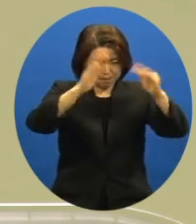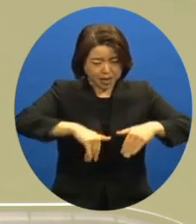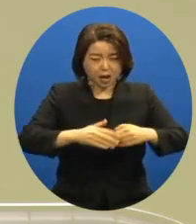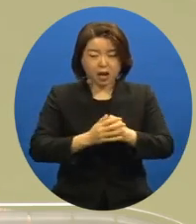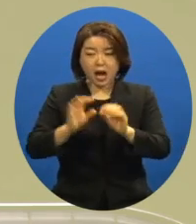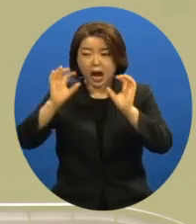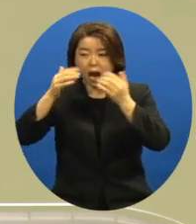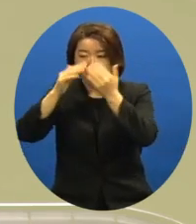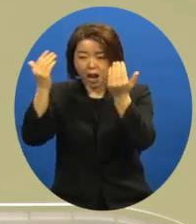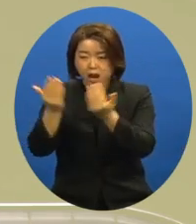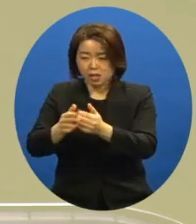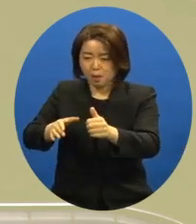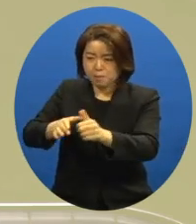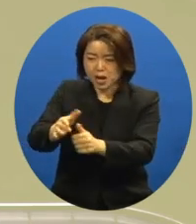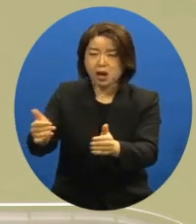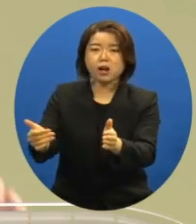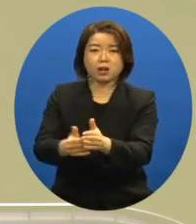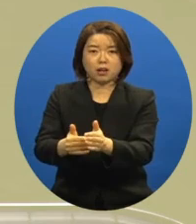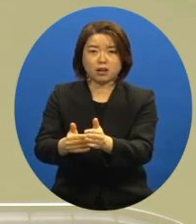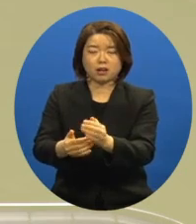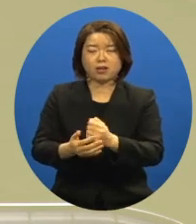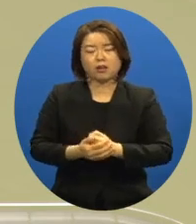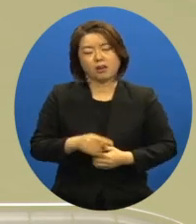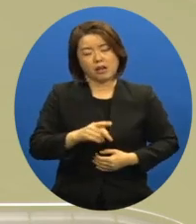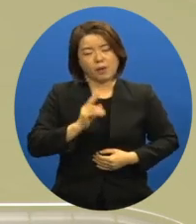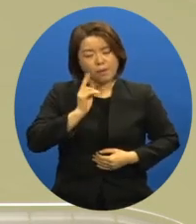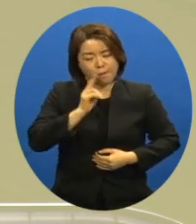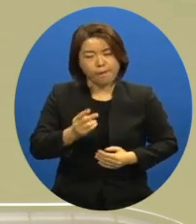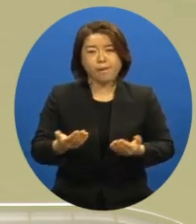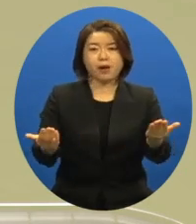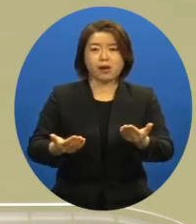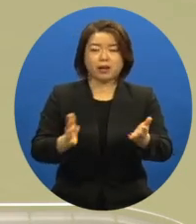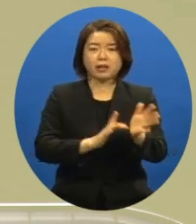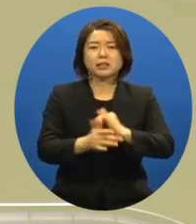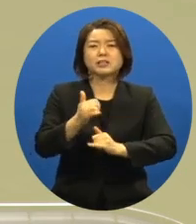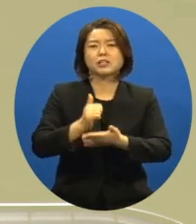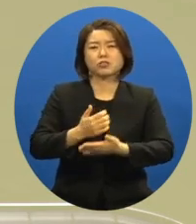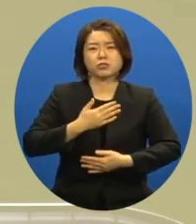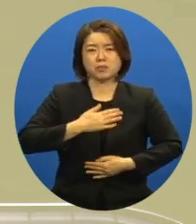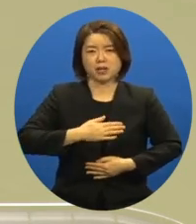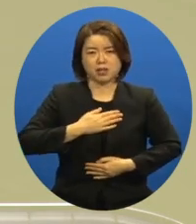다 죽임을 당합니다. 그런 끔찍한 일을 예수님은 아시고